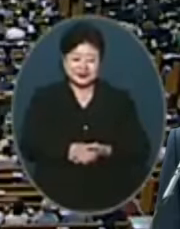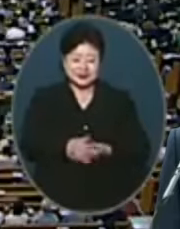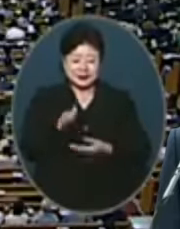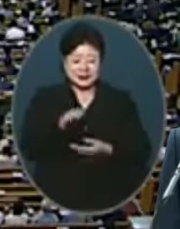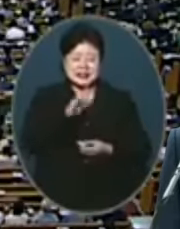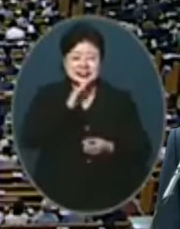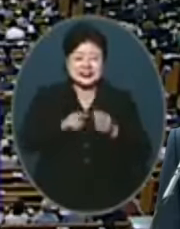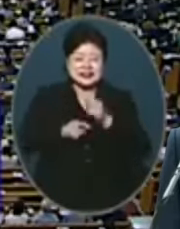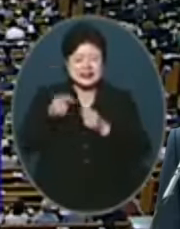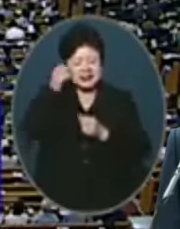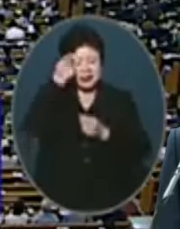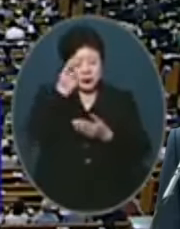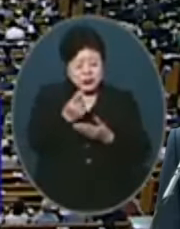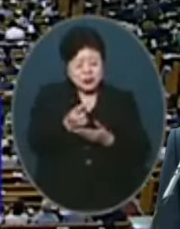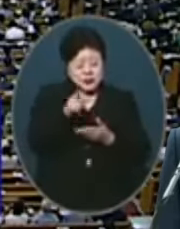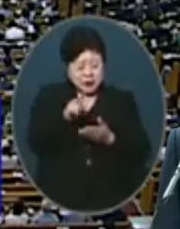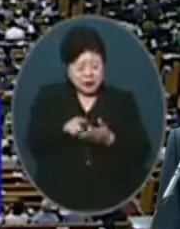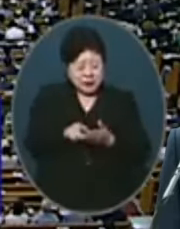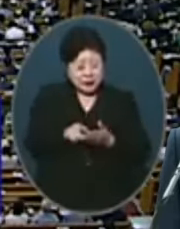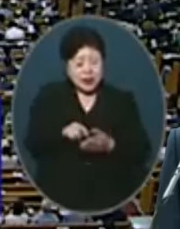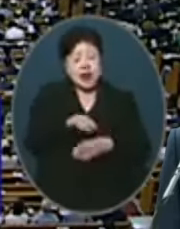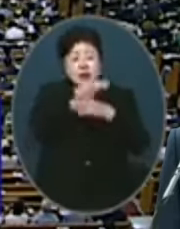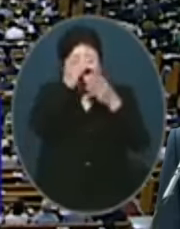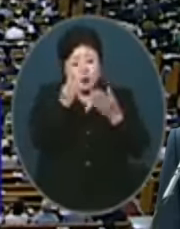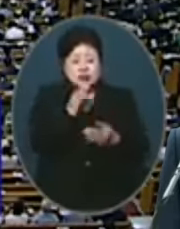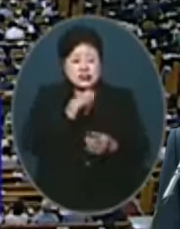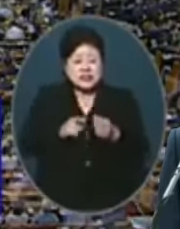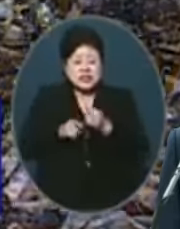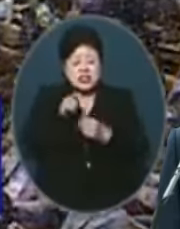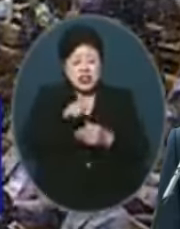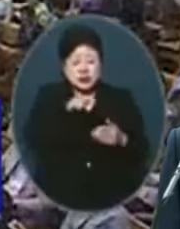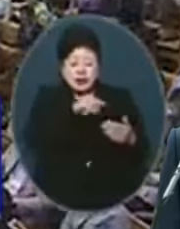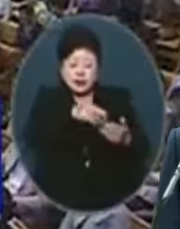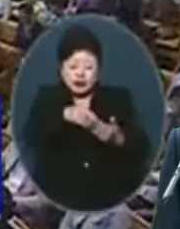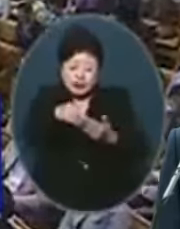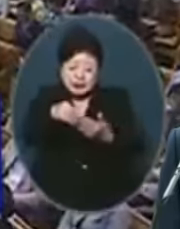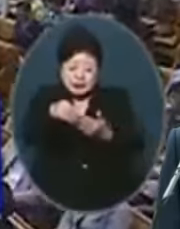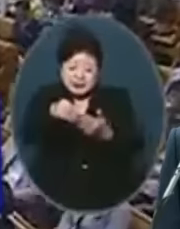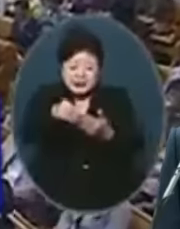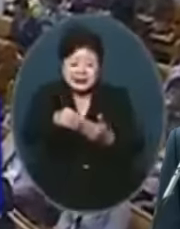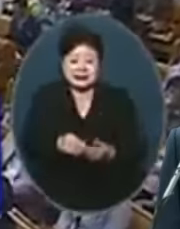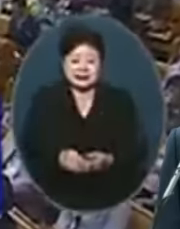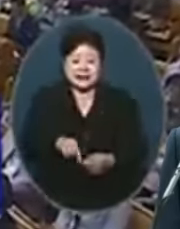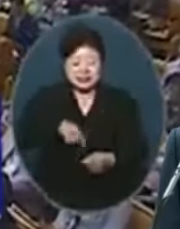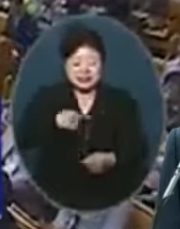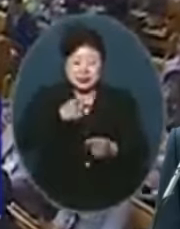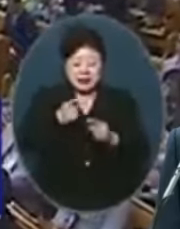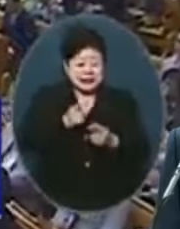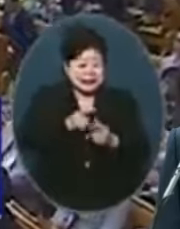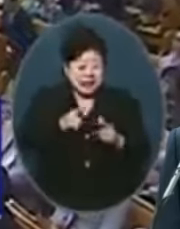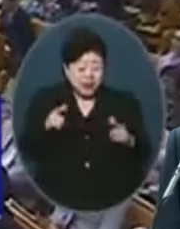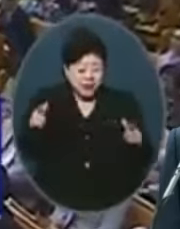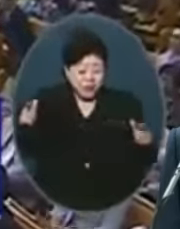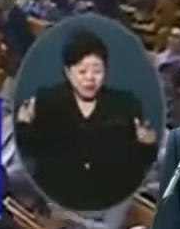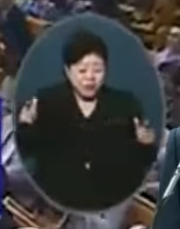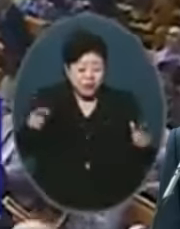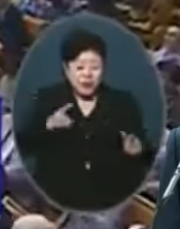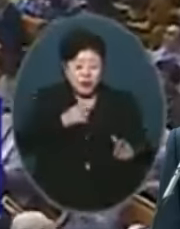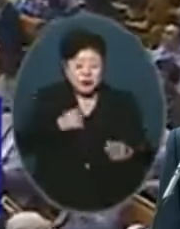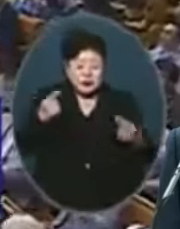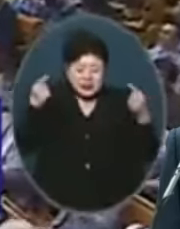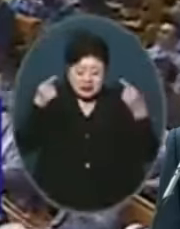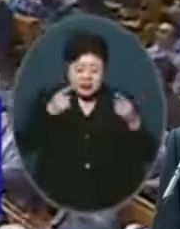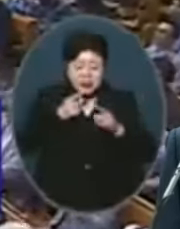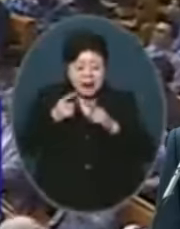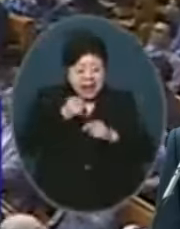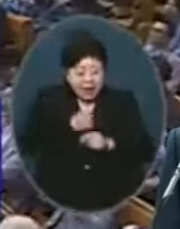그러나 진리의 성령이 오시면 그가 너희를 모든 진리 가운데로 인도하시리니 그가 스스로 말하지 아니하고 오직 들은